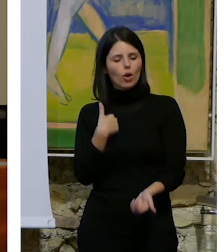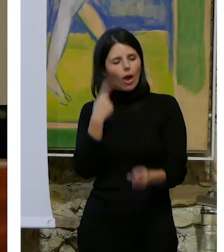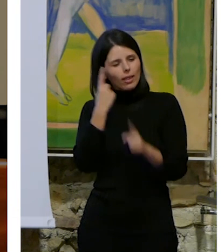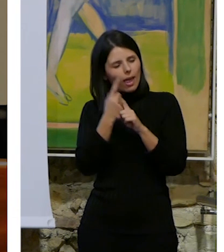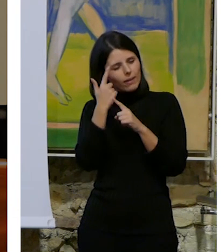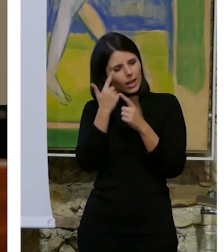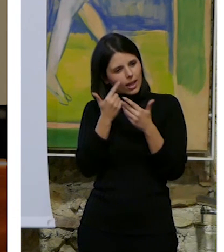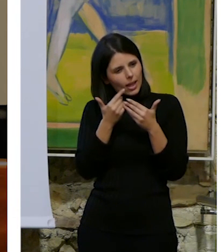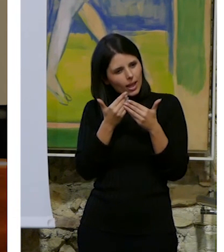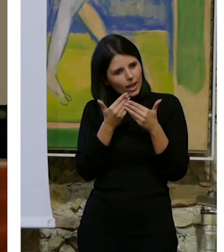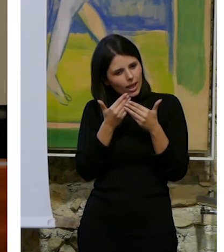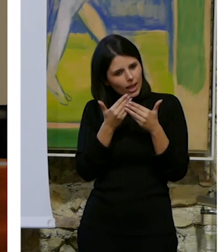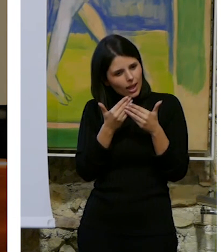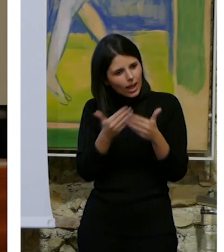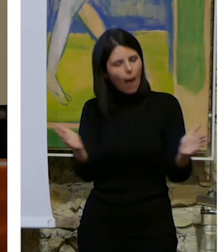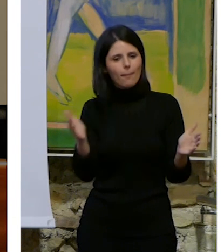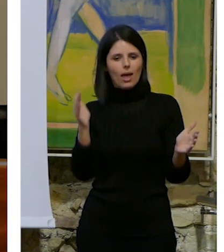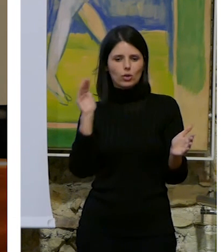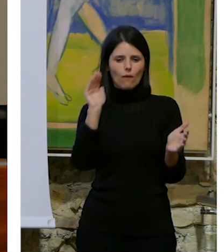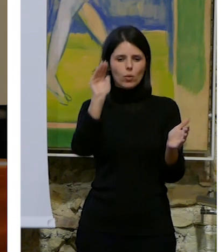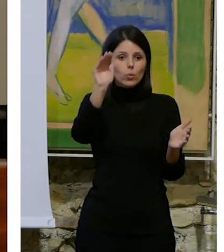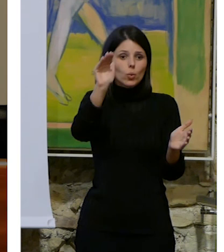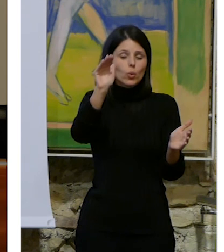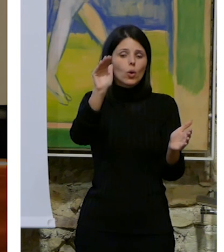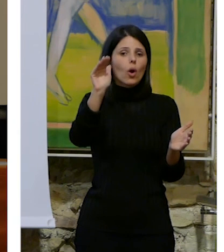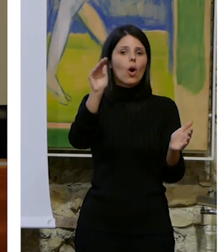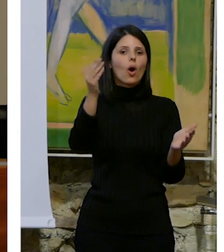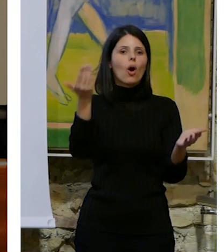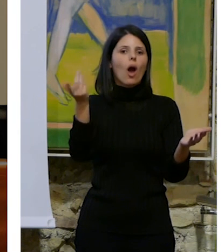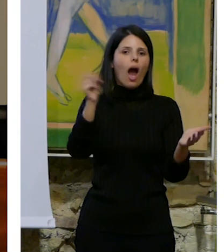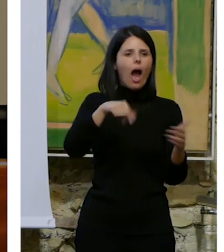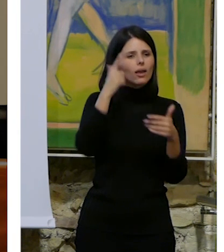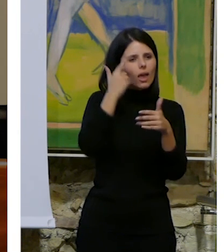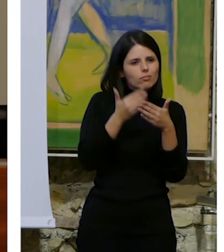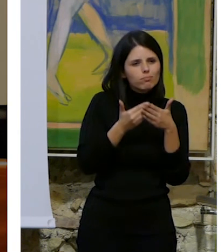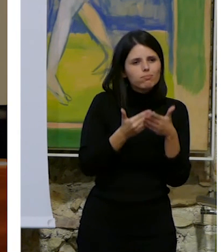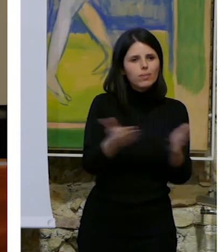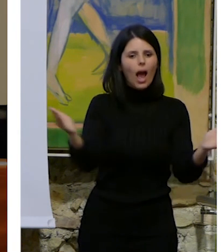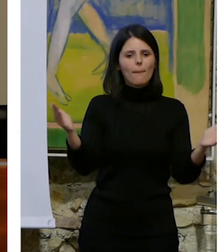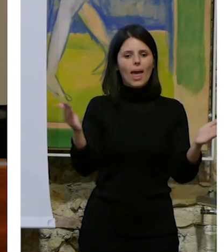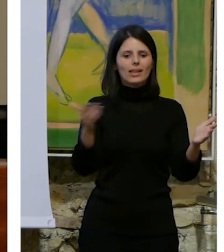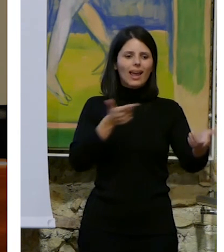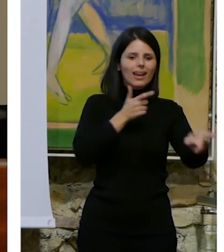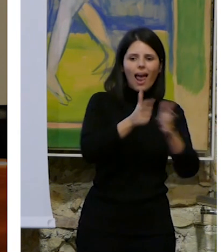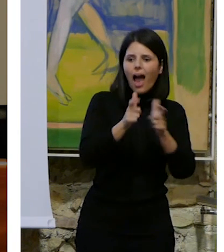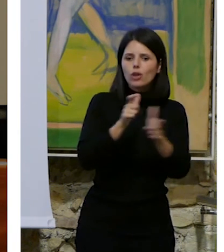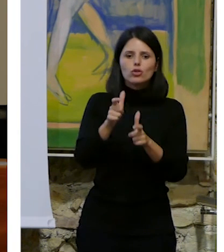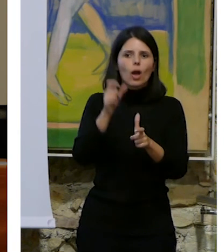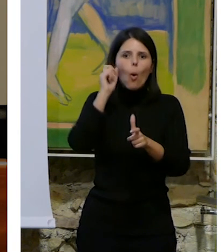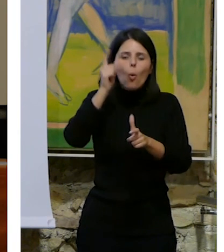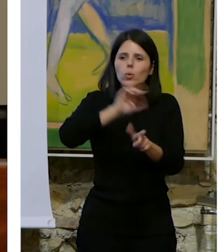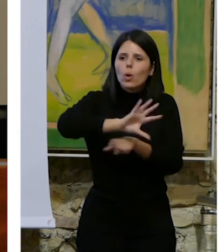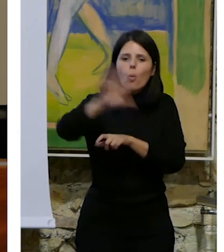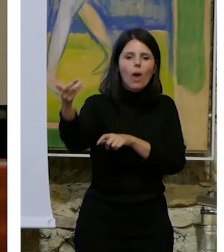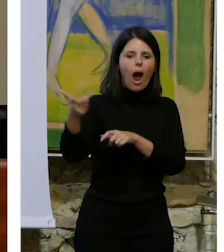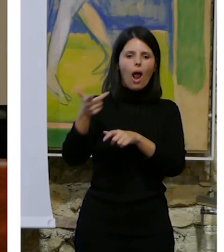aperti anche al futuro, dobbiamo essere aperti chiaramente alle relazioni con altre culture, con